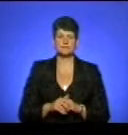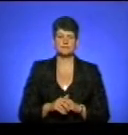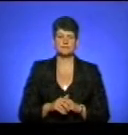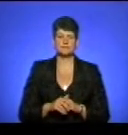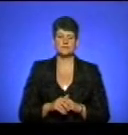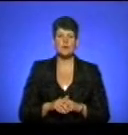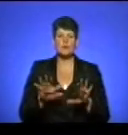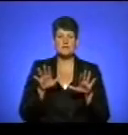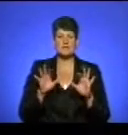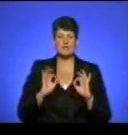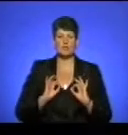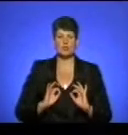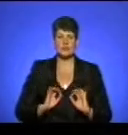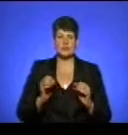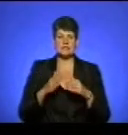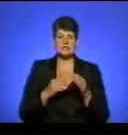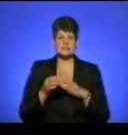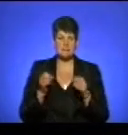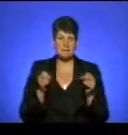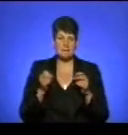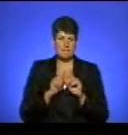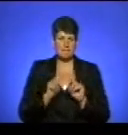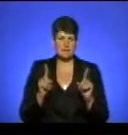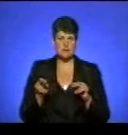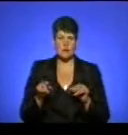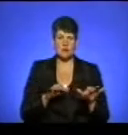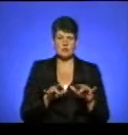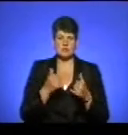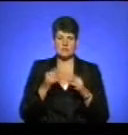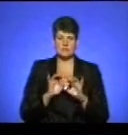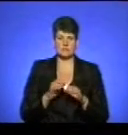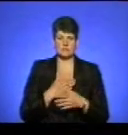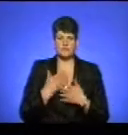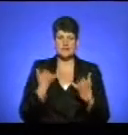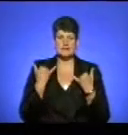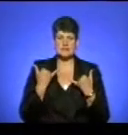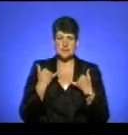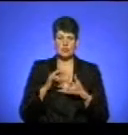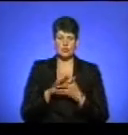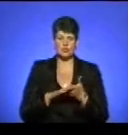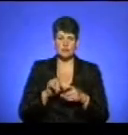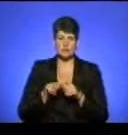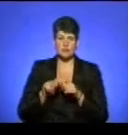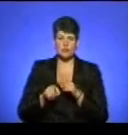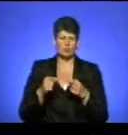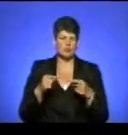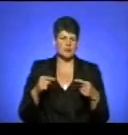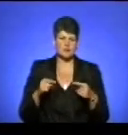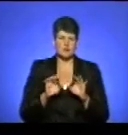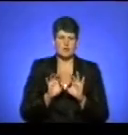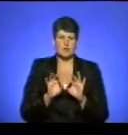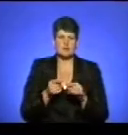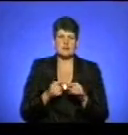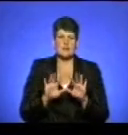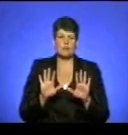У місцевій прокуратурі спецоперацію наразі не коментують. На даний час слідчі дії тривають, тому будь-які коментарі стосовно даної